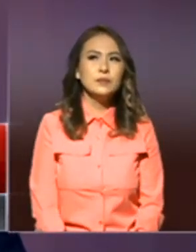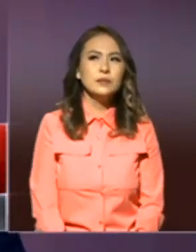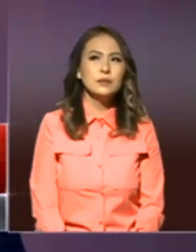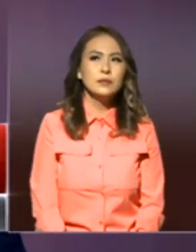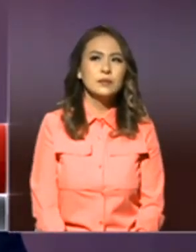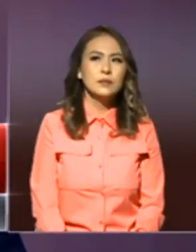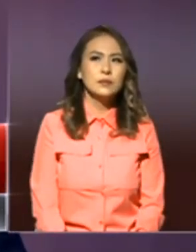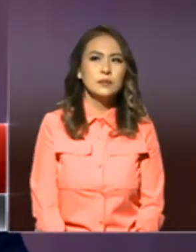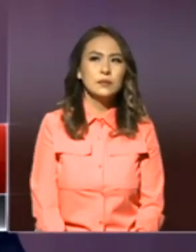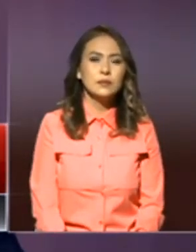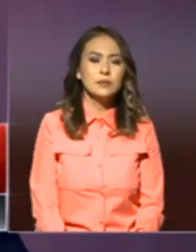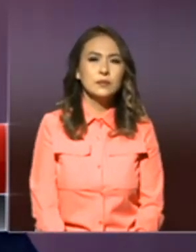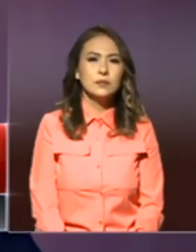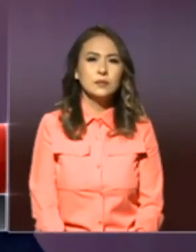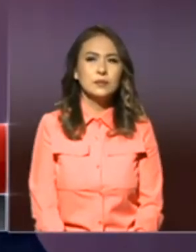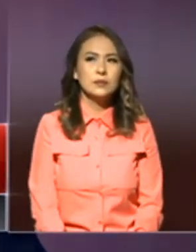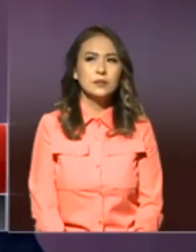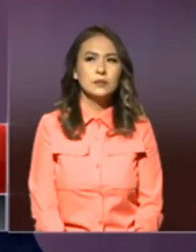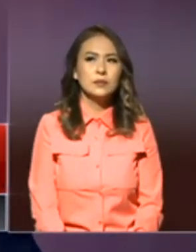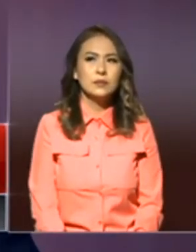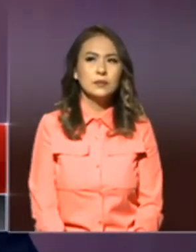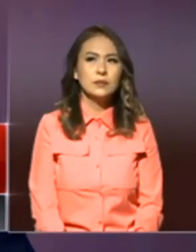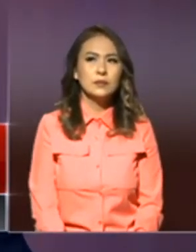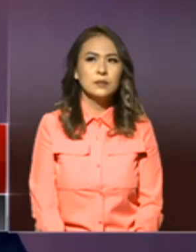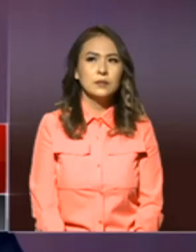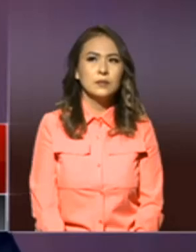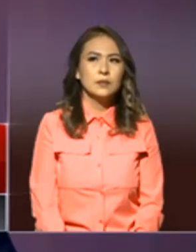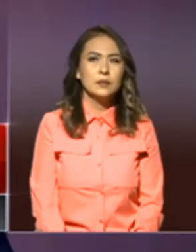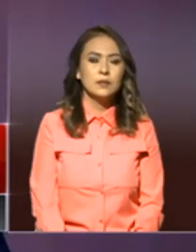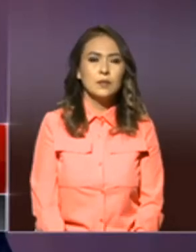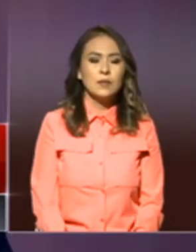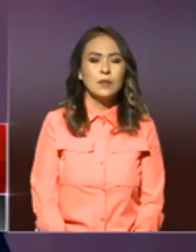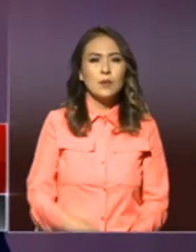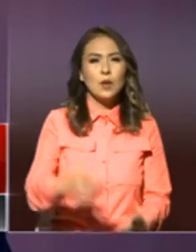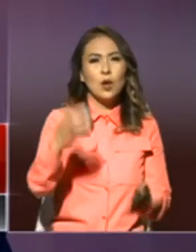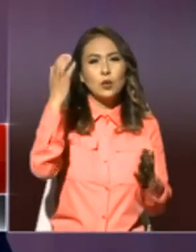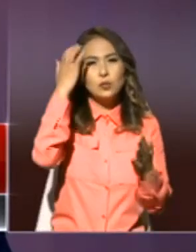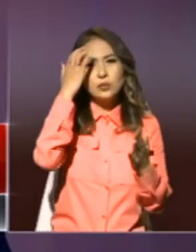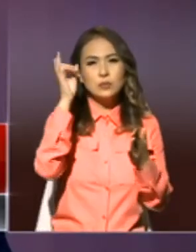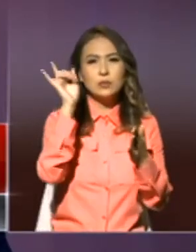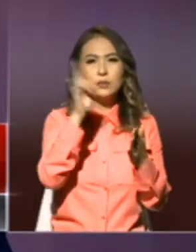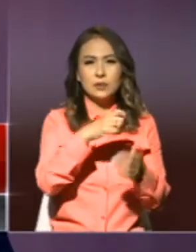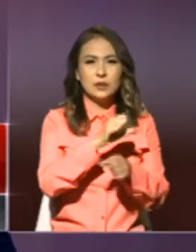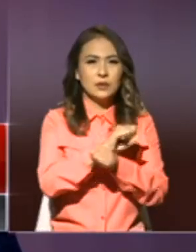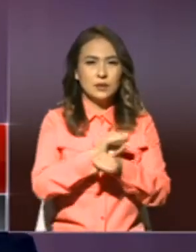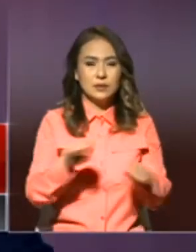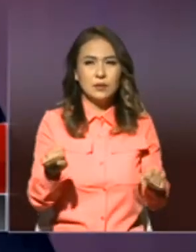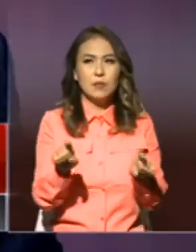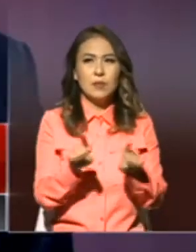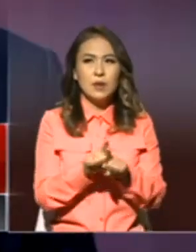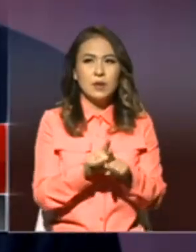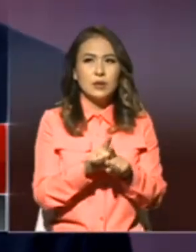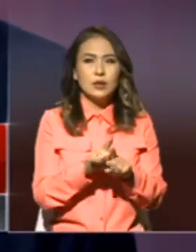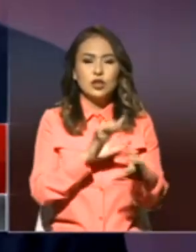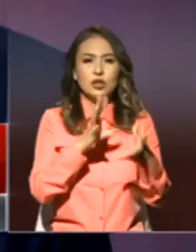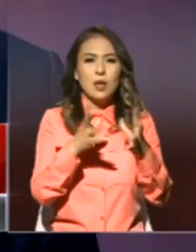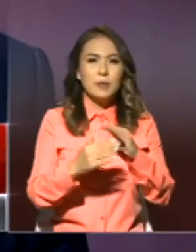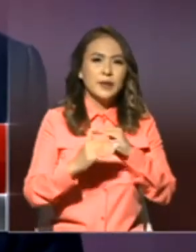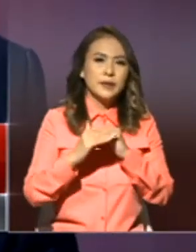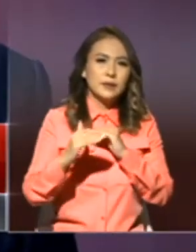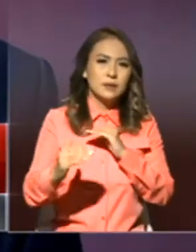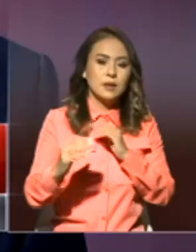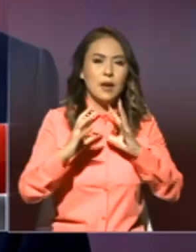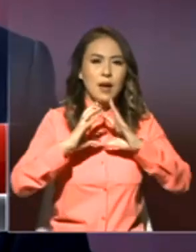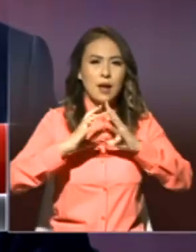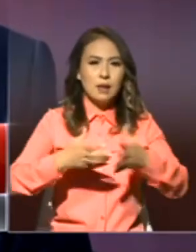Рүстем мырза айтып тұрғандай қаралай беруге болмайды мысалы. Себебі бұл жалпы елде, басқа елдерде болсын,